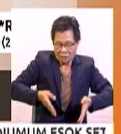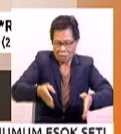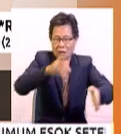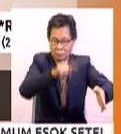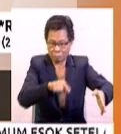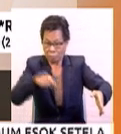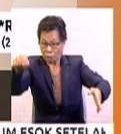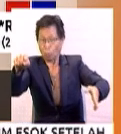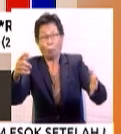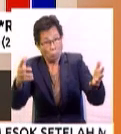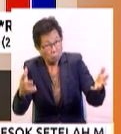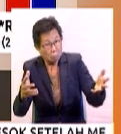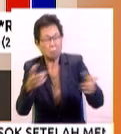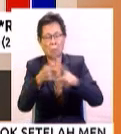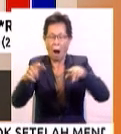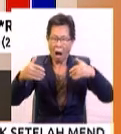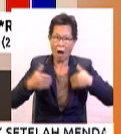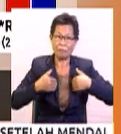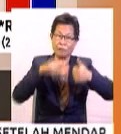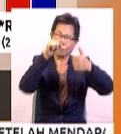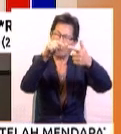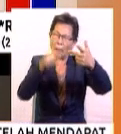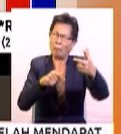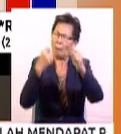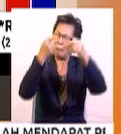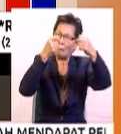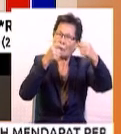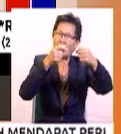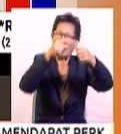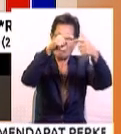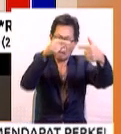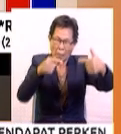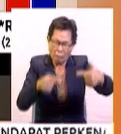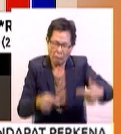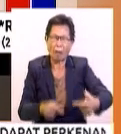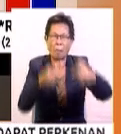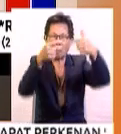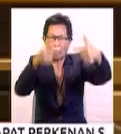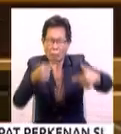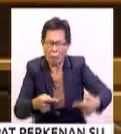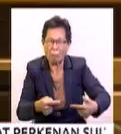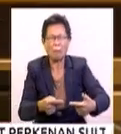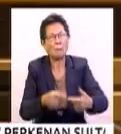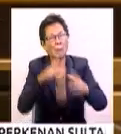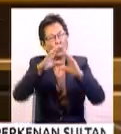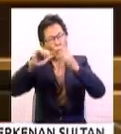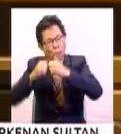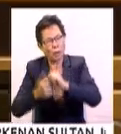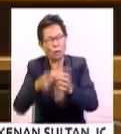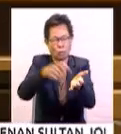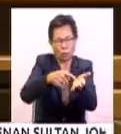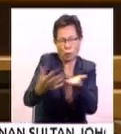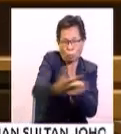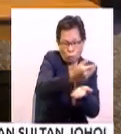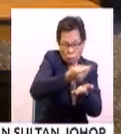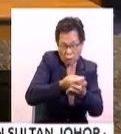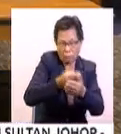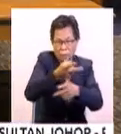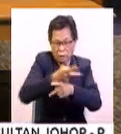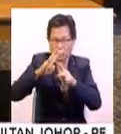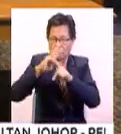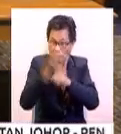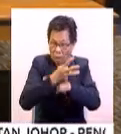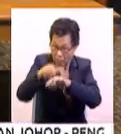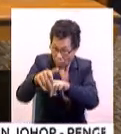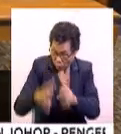betul, namun terdapat beberapa cabaran yang perlu ditangani seperti kutipan semula hutang peneroka, menjaga